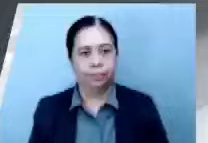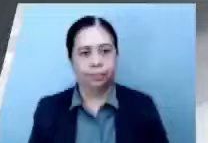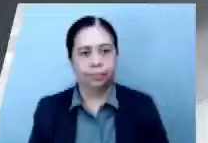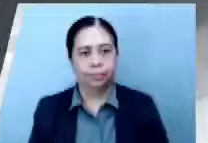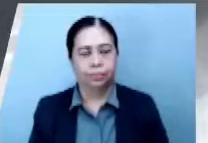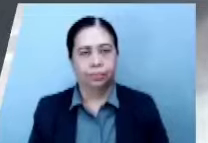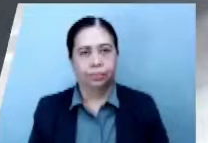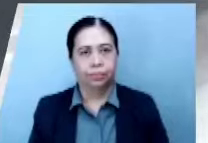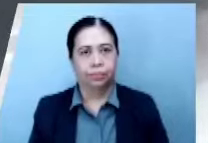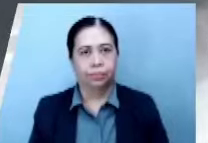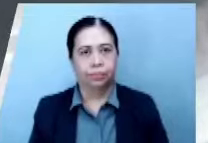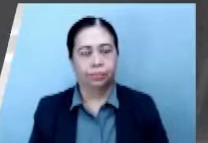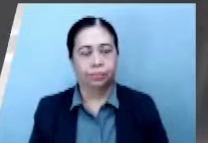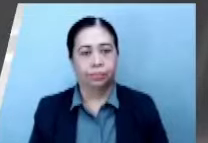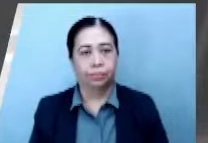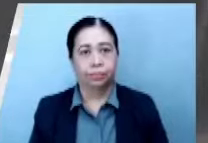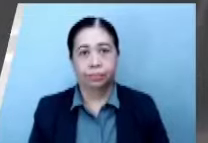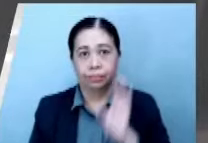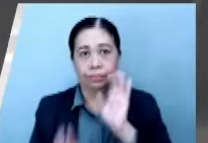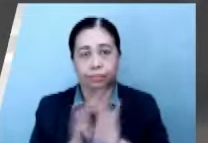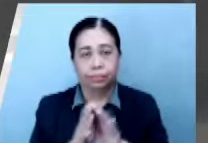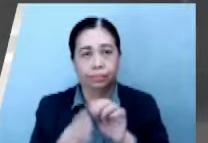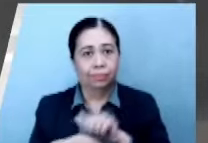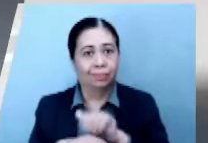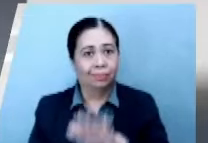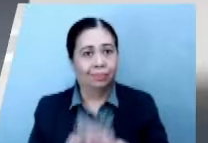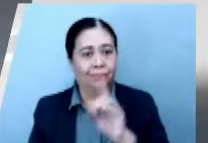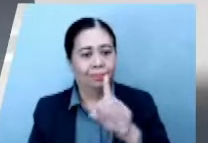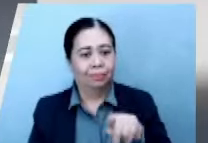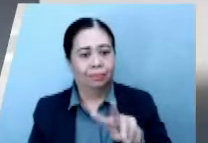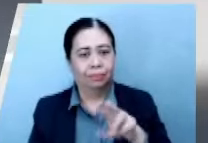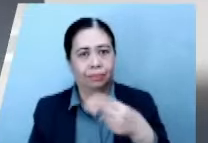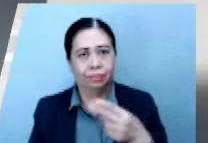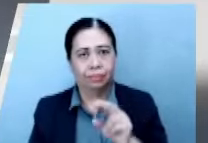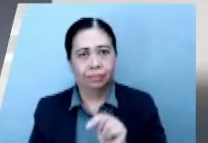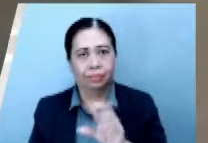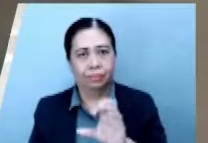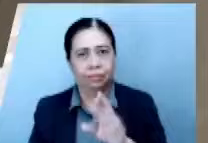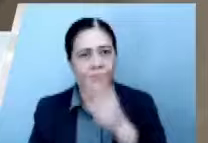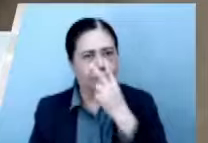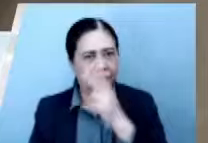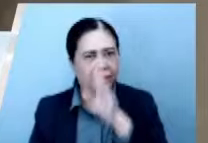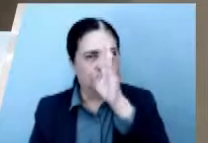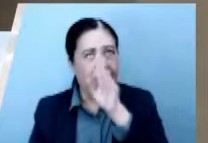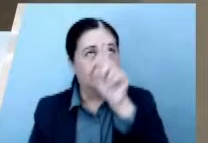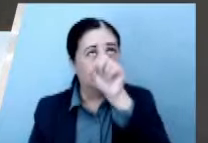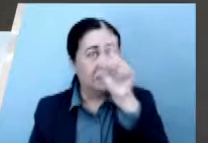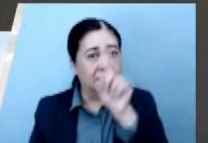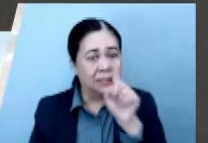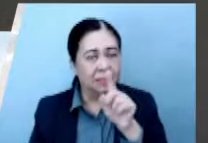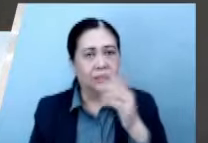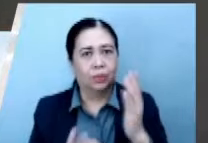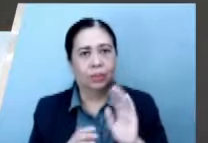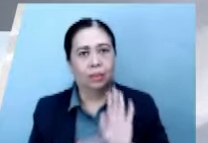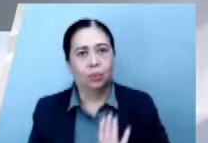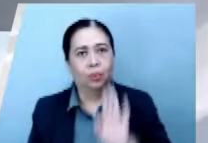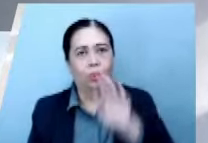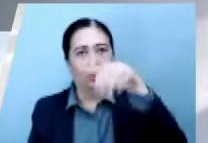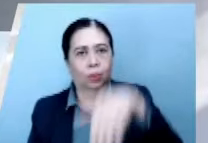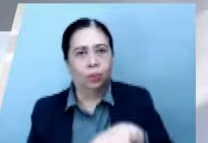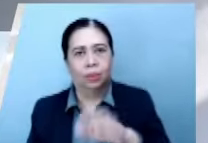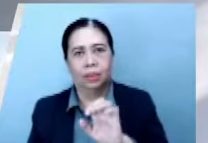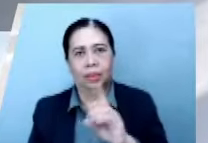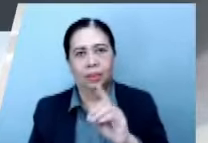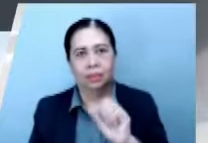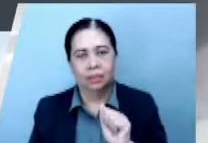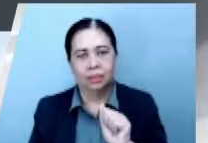Sa mga litratong ibinigay ng DPWH-NCR, makikita ang mga bitak sa EDSA Kamuning Flyover sa Quezon City. Kailangan na